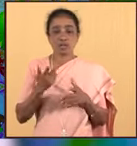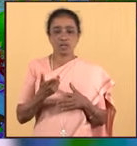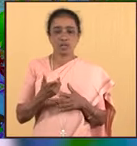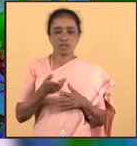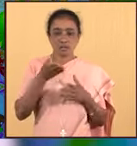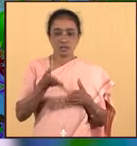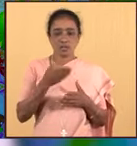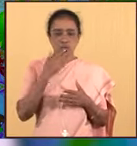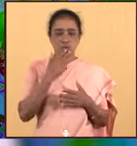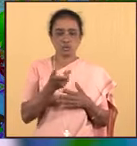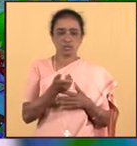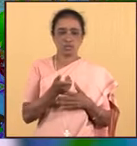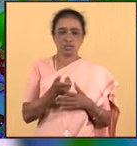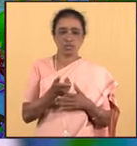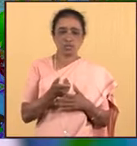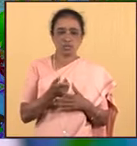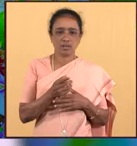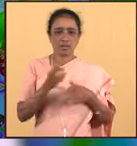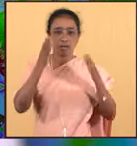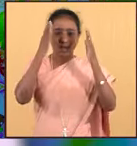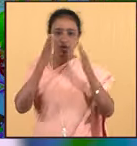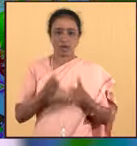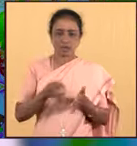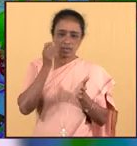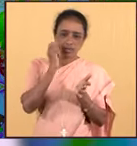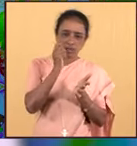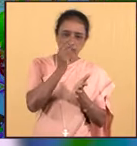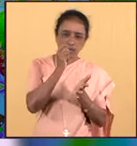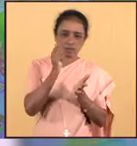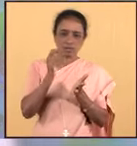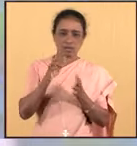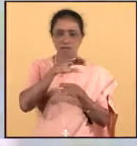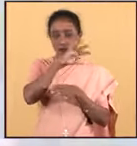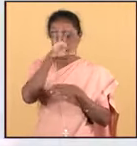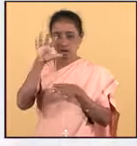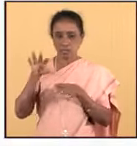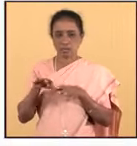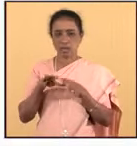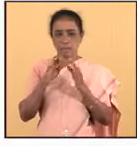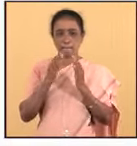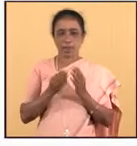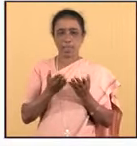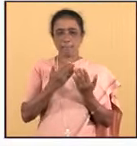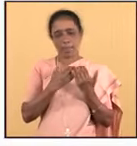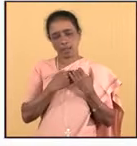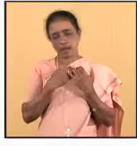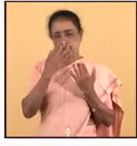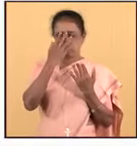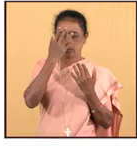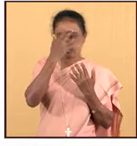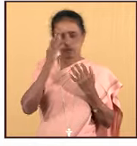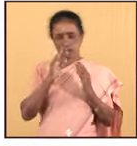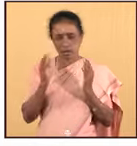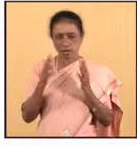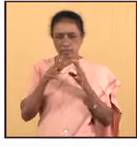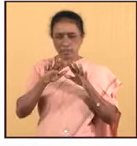வந்து பார்த்து அப்படின்னா இந்த சமய சார்பினையை பற்றி தன்னுடைய பாறை கல்வெட்டில் என்ன சொல்லியிருக்காருன்னா, அனைத்து மத பிரிவினரும்